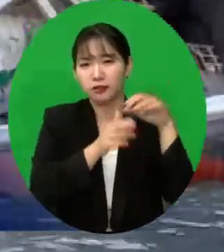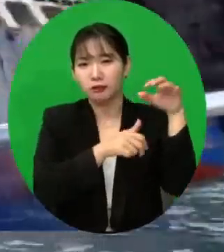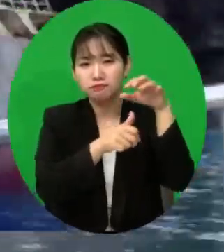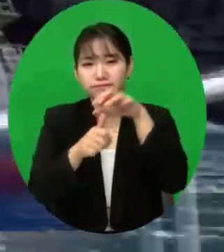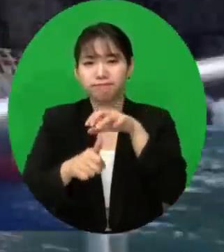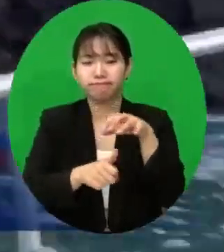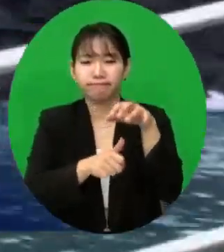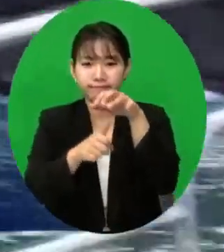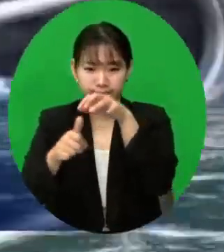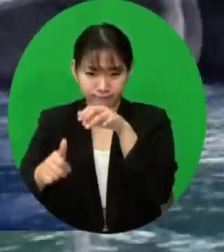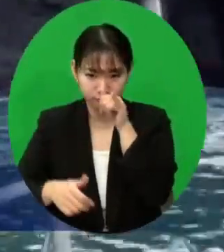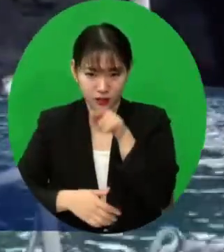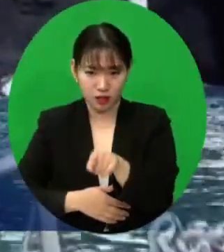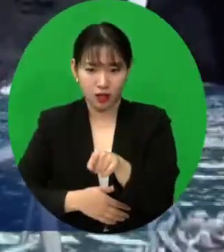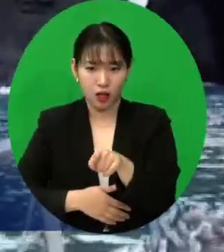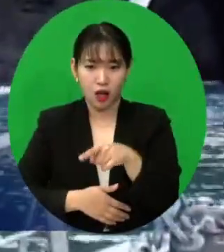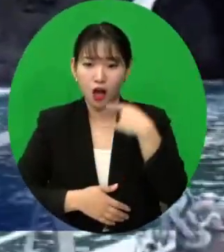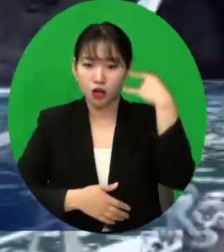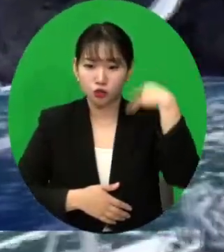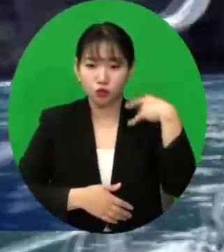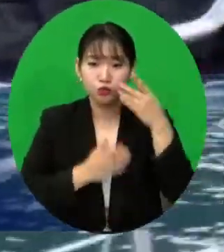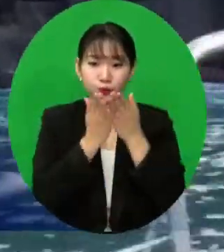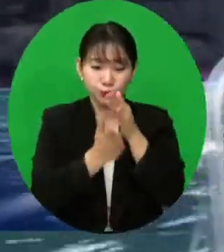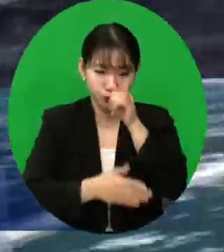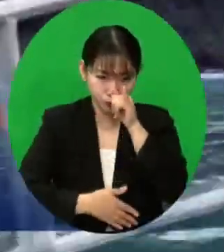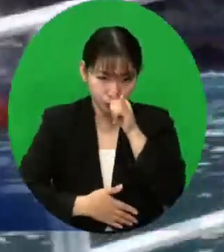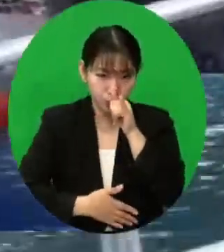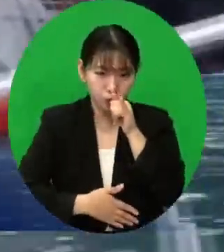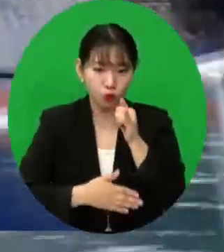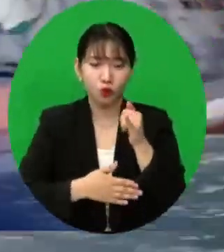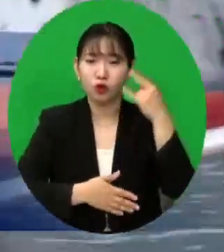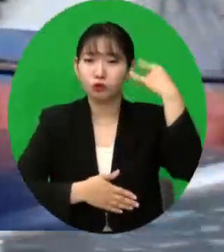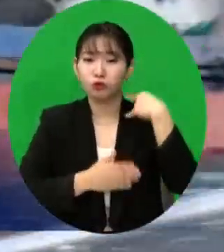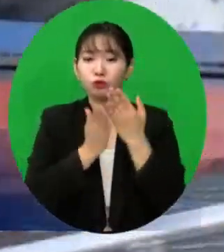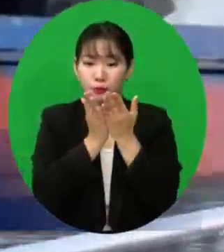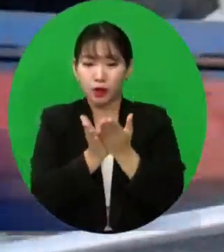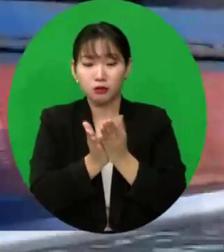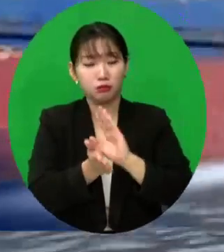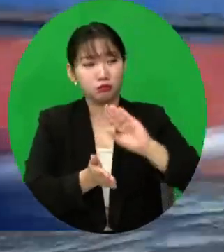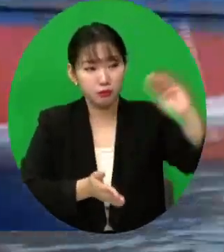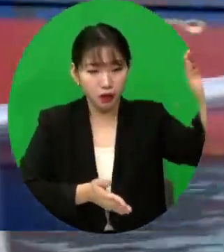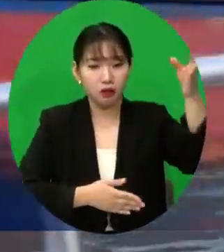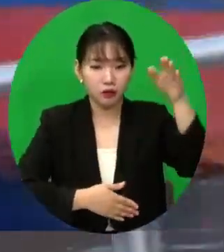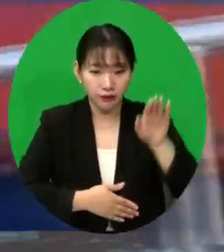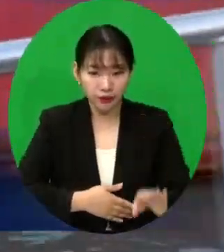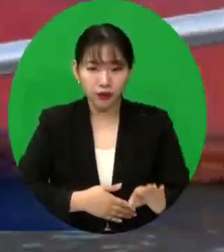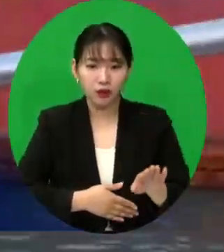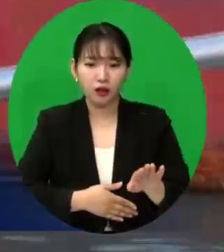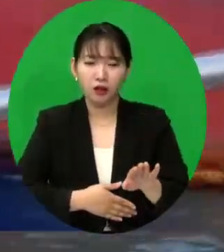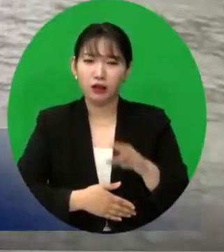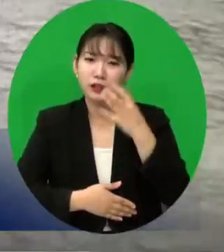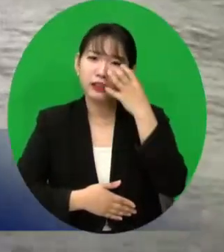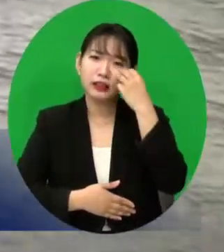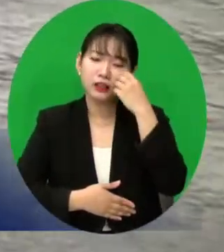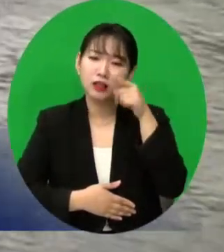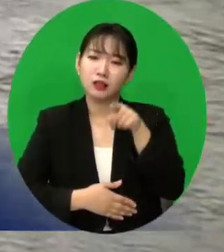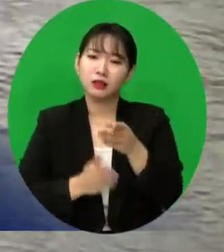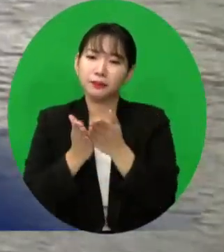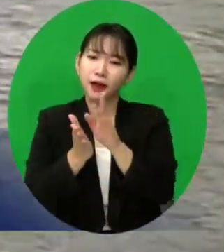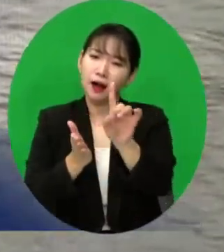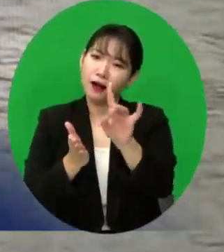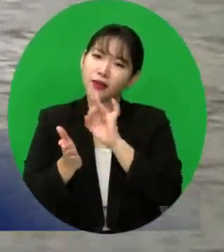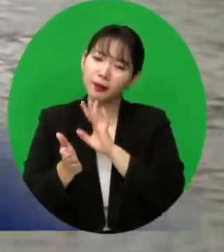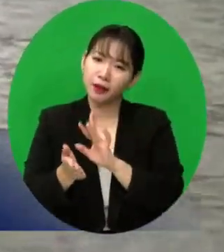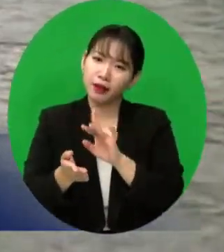한 3일, 3, 4일 정도 됐습니다. 예, 중국어 선들도 있었고 중국어 선들은 그때 이제 다 나갔어요.